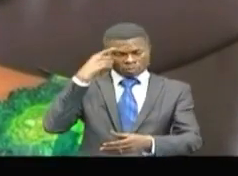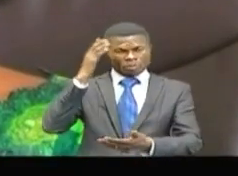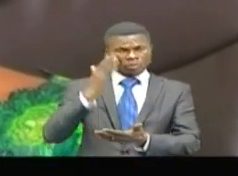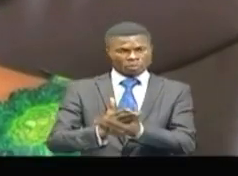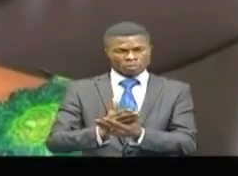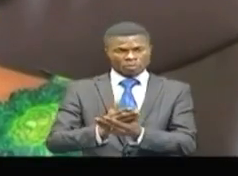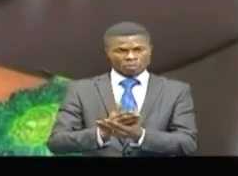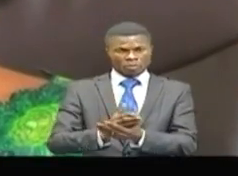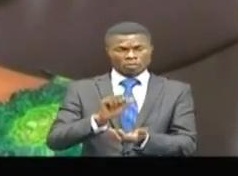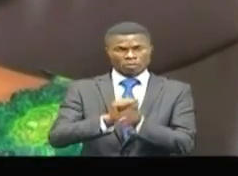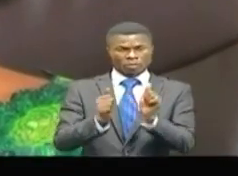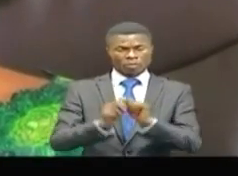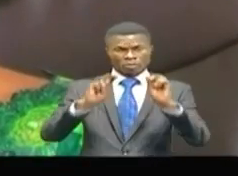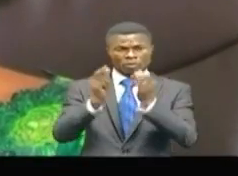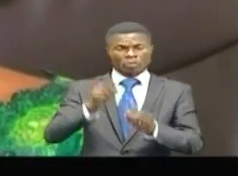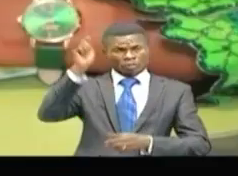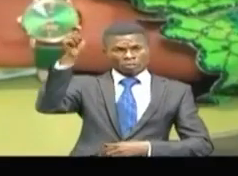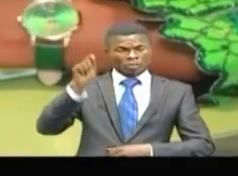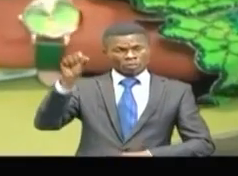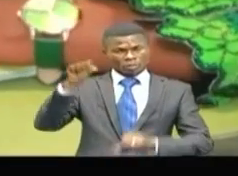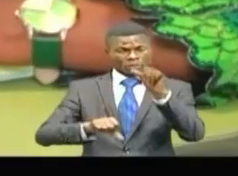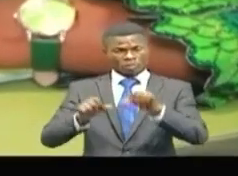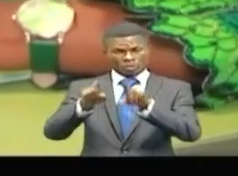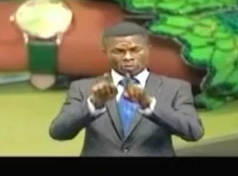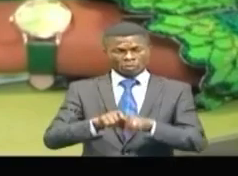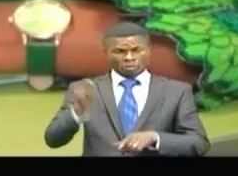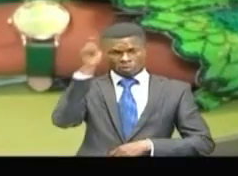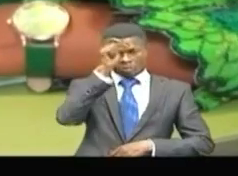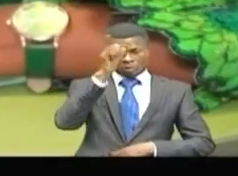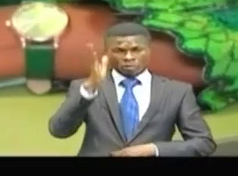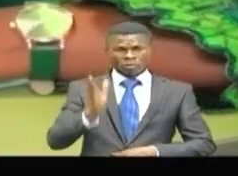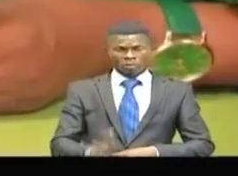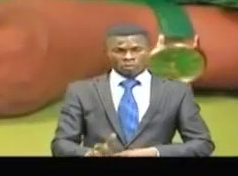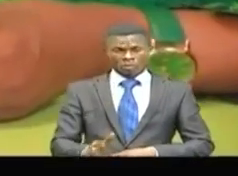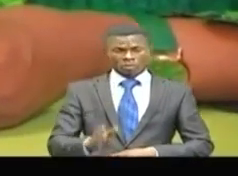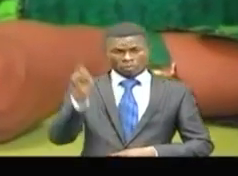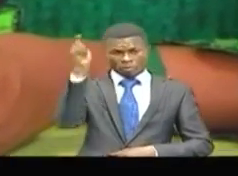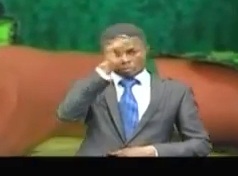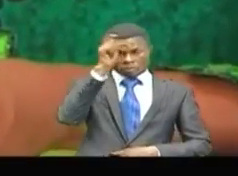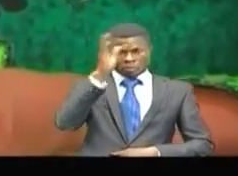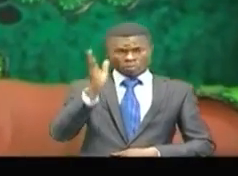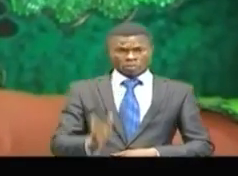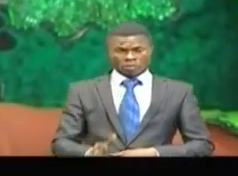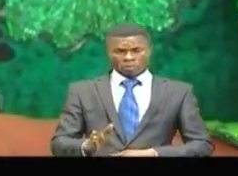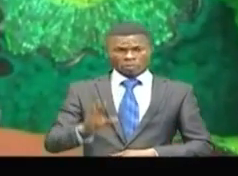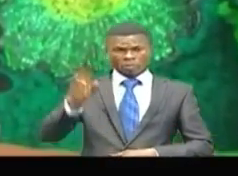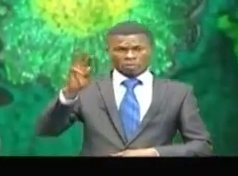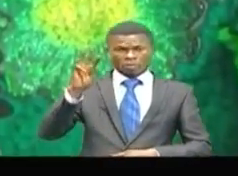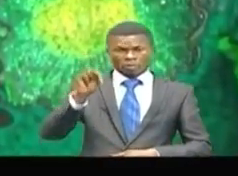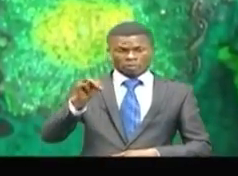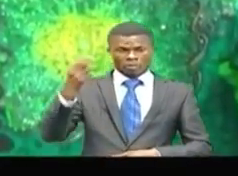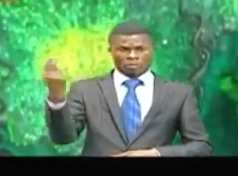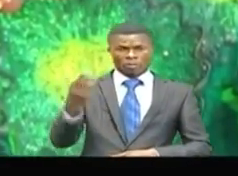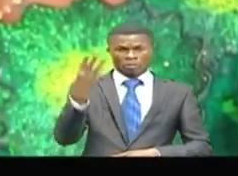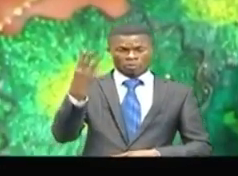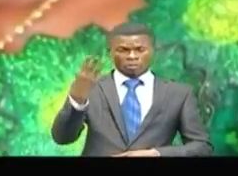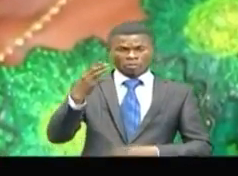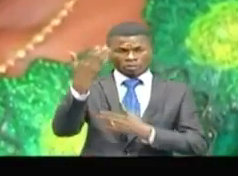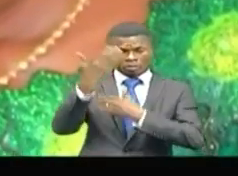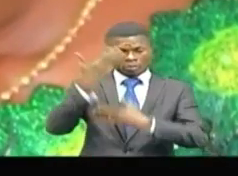à l'activisme des groupes armés et du terrorisme, des terroristes du M23 soutenus par le